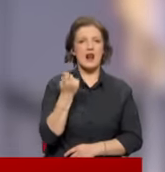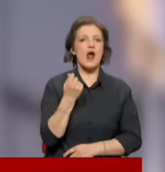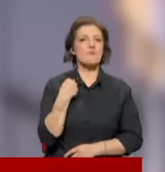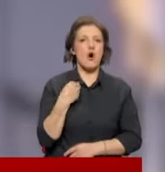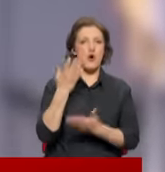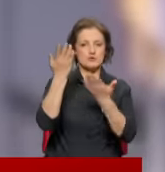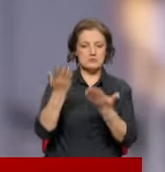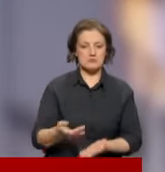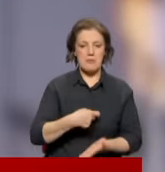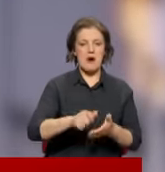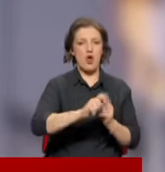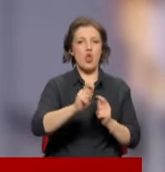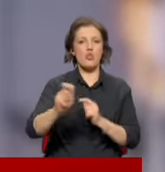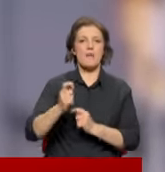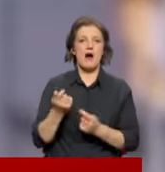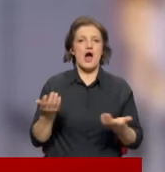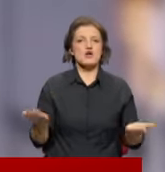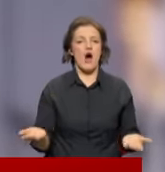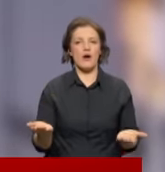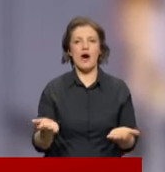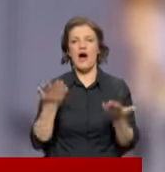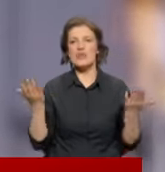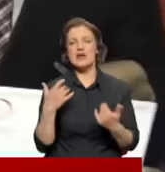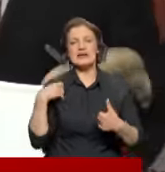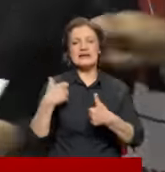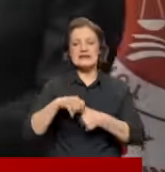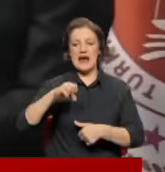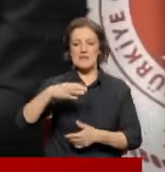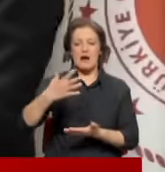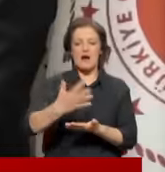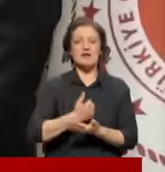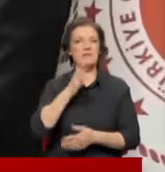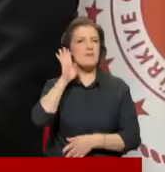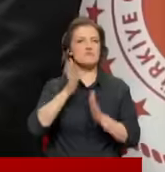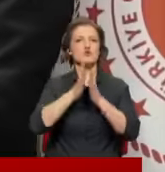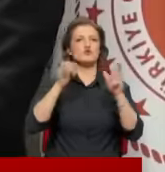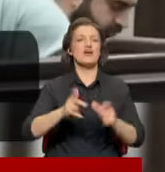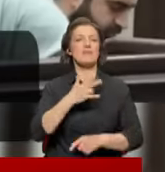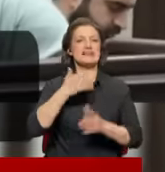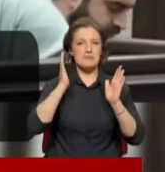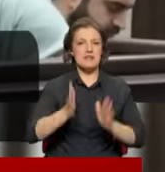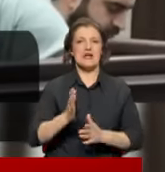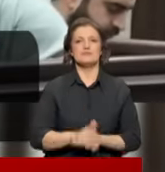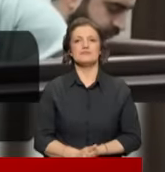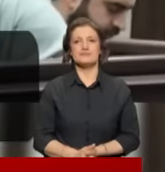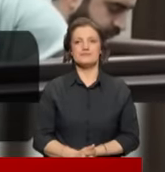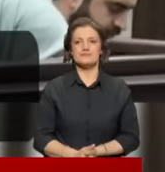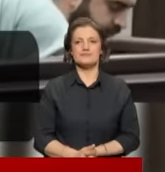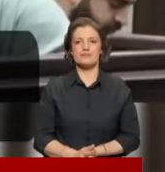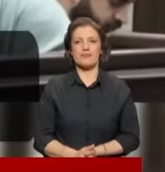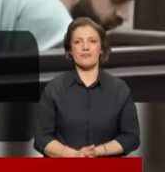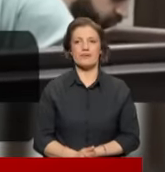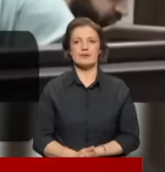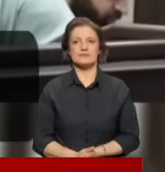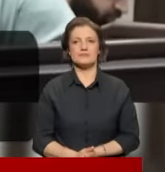borçlar, maaş ödeyecek para yok kasalarda. Hatta yeniden AK Parti'nin kazandığı Malatya Büyükşehir Belediyesi'nde bile. İlk geldiğim gün